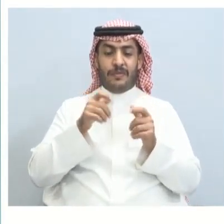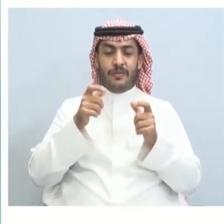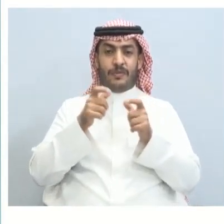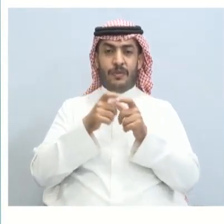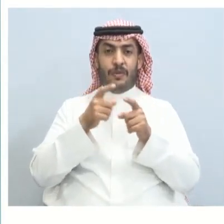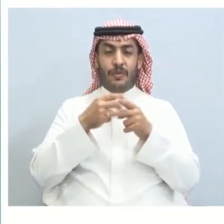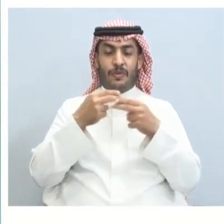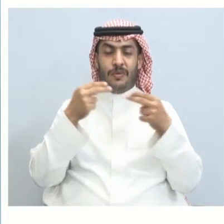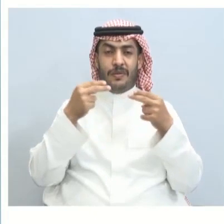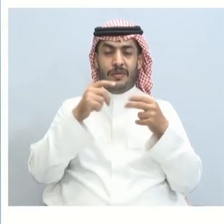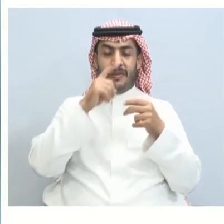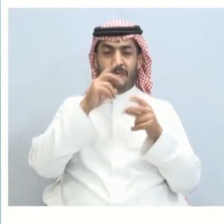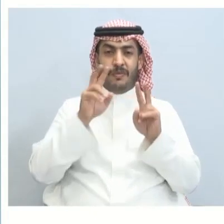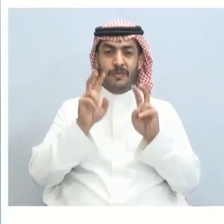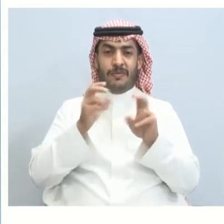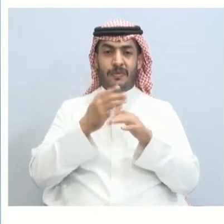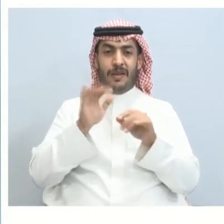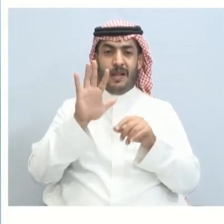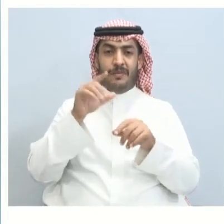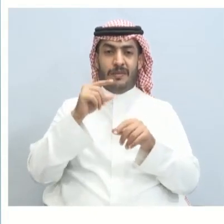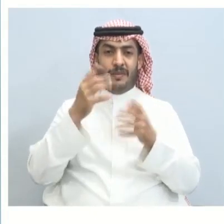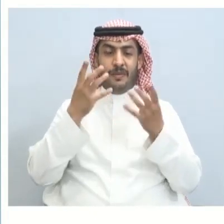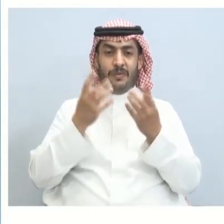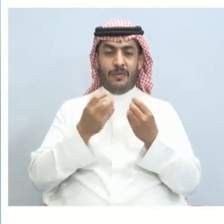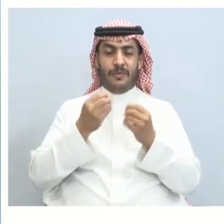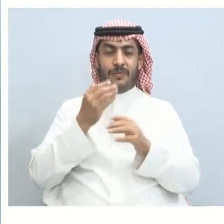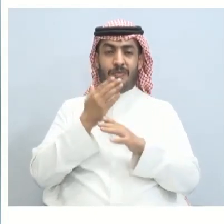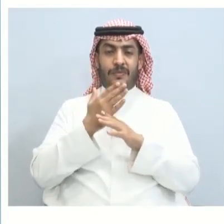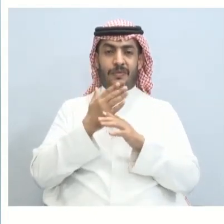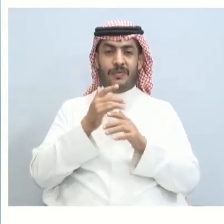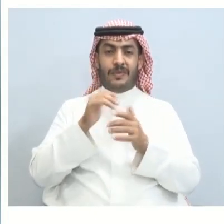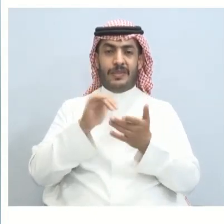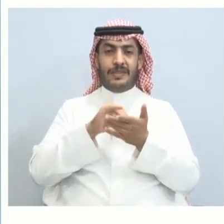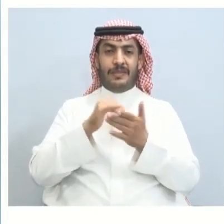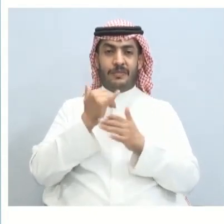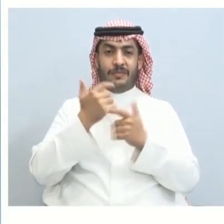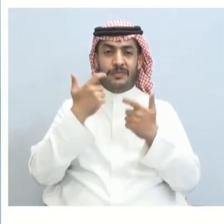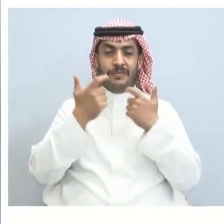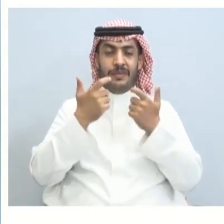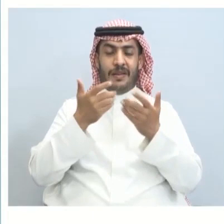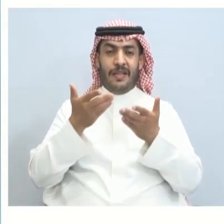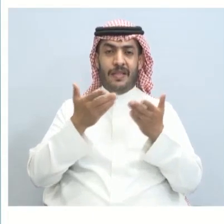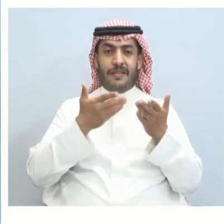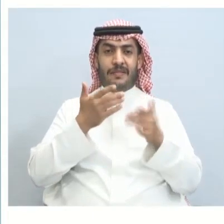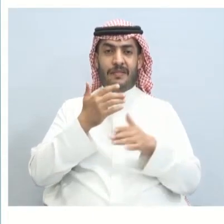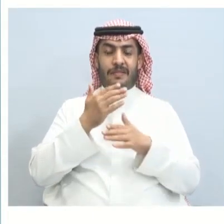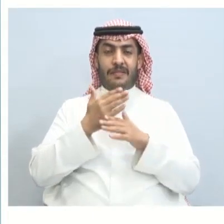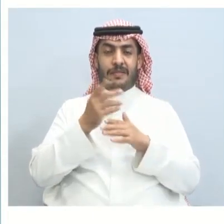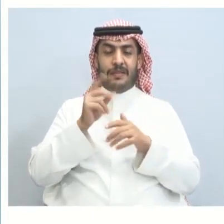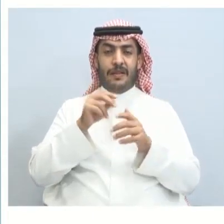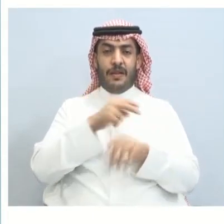طويل وبالتالي قد نتوقف لخمس دقائق ع دقائق السكرتير يشرف على ان الضيافه حاضره